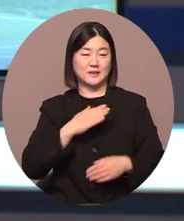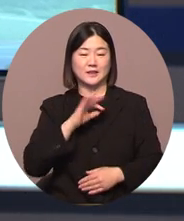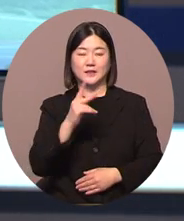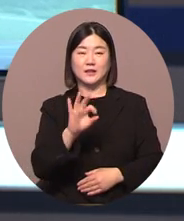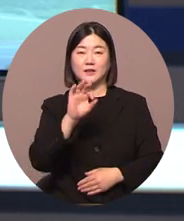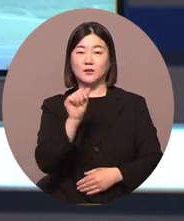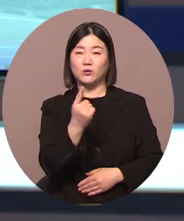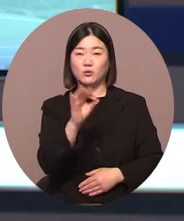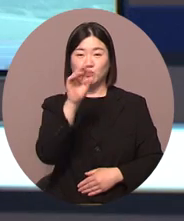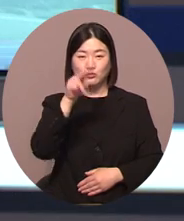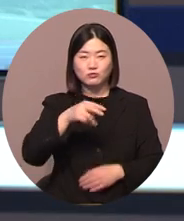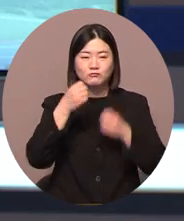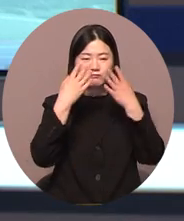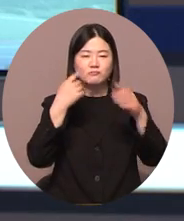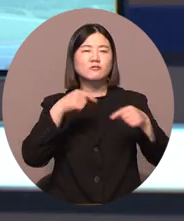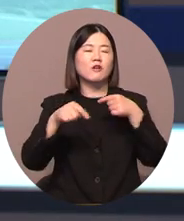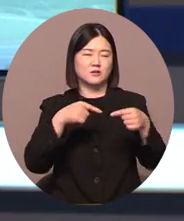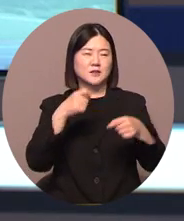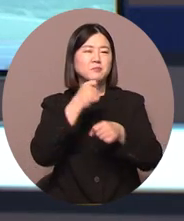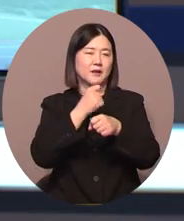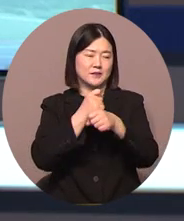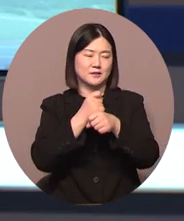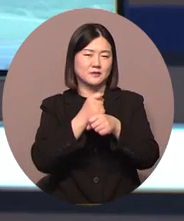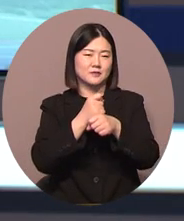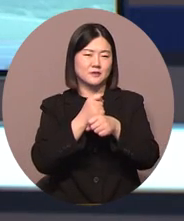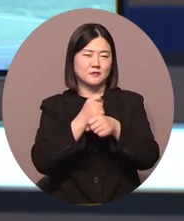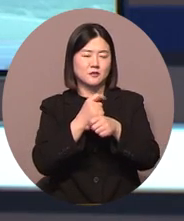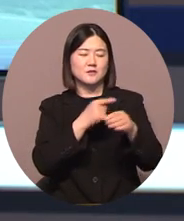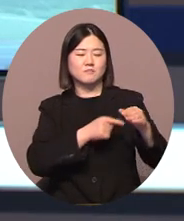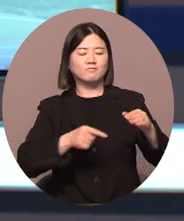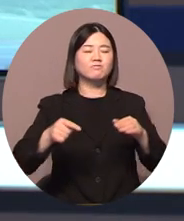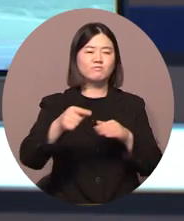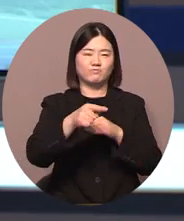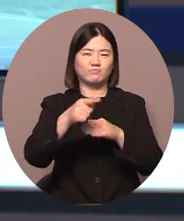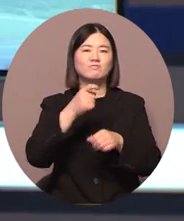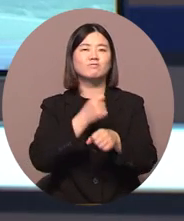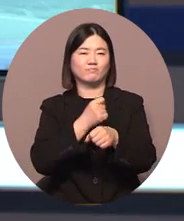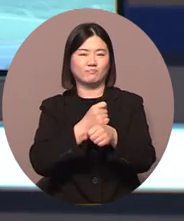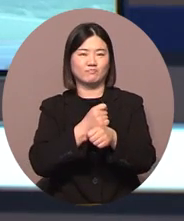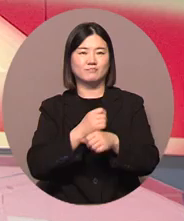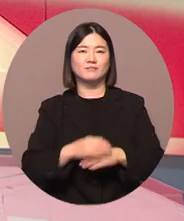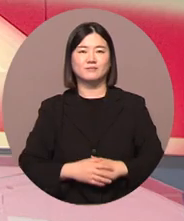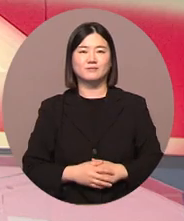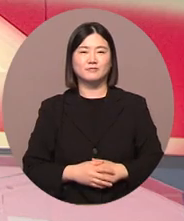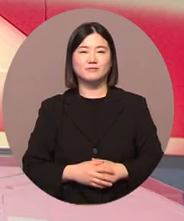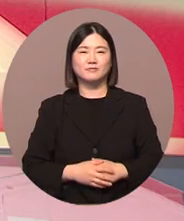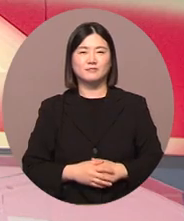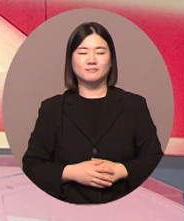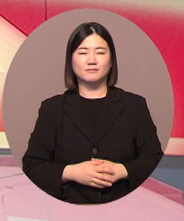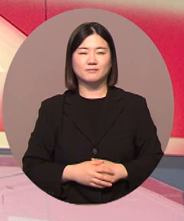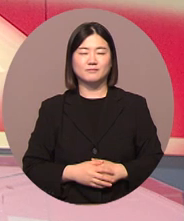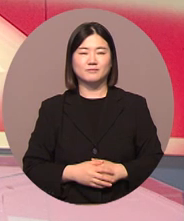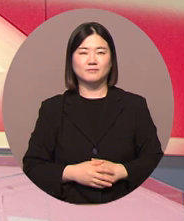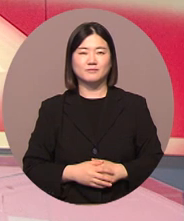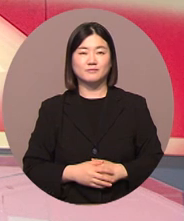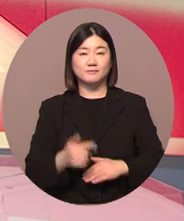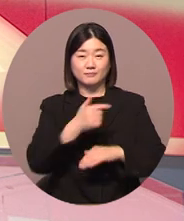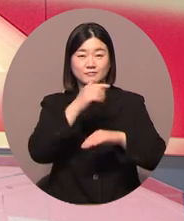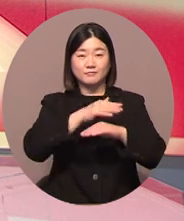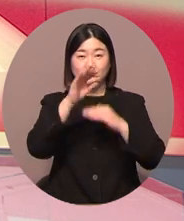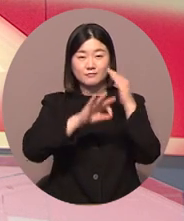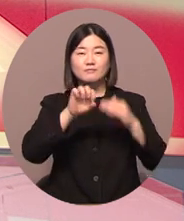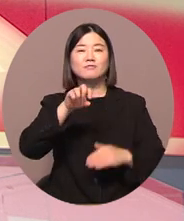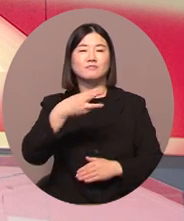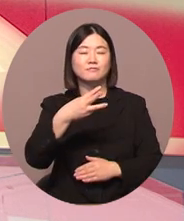양기는 새로운 정치 판을 만드는데 선봉이 되겠습니다 그리고 대전